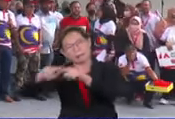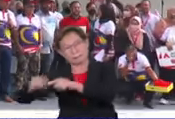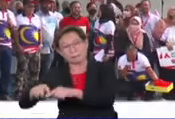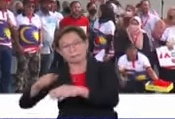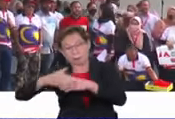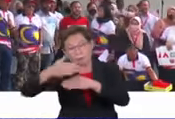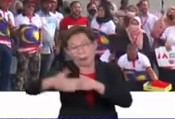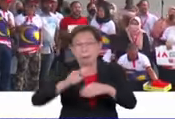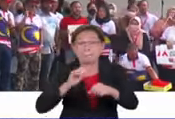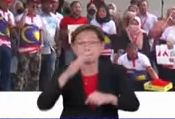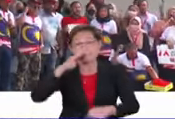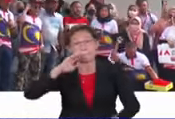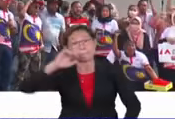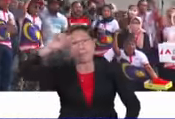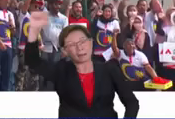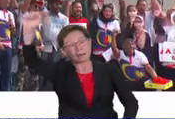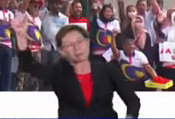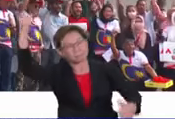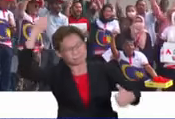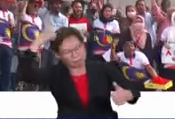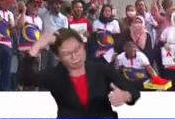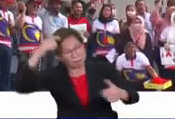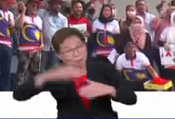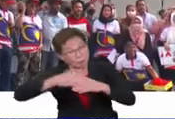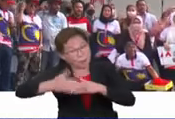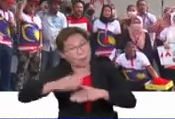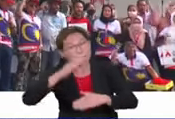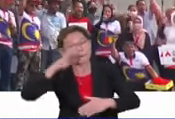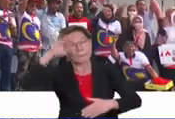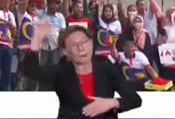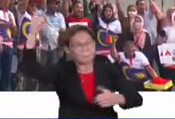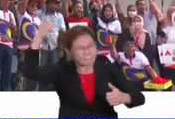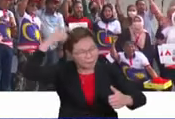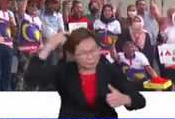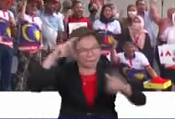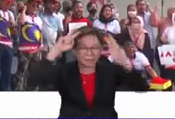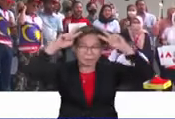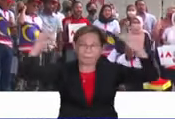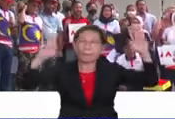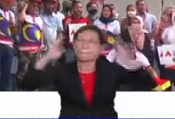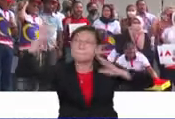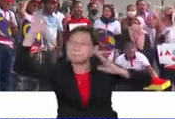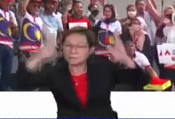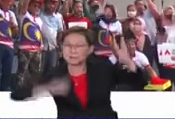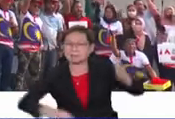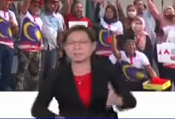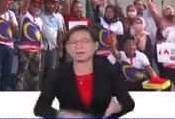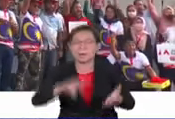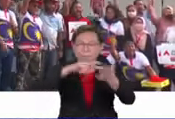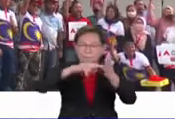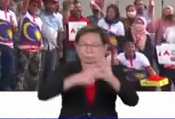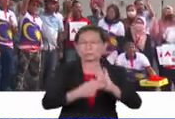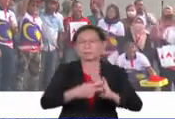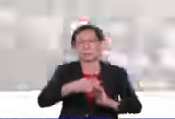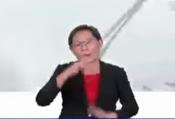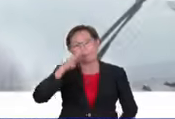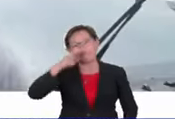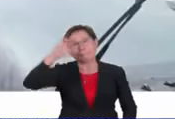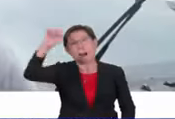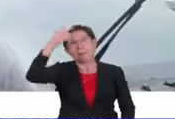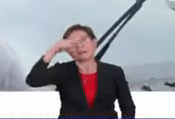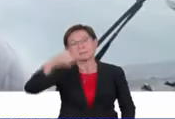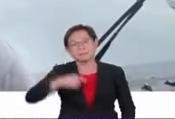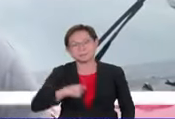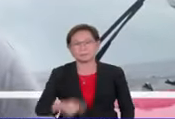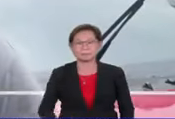punya kemerdekaan daripada segi mentaliti kita, kita punya keamanan dekat negara kita. Itulah maksud kemerdekaan bagi saya. Lah.